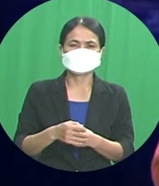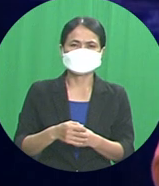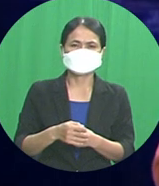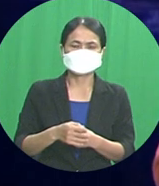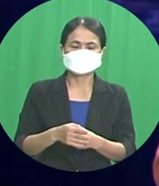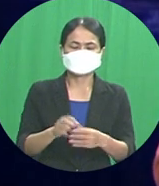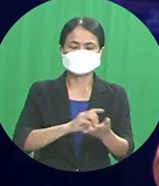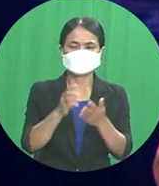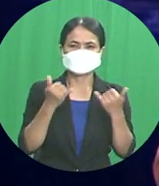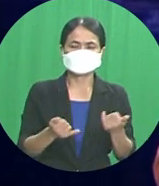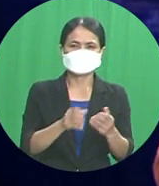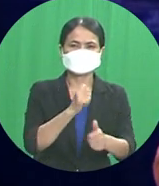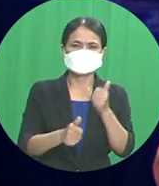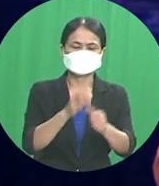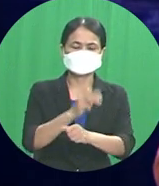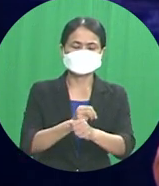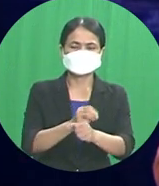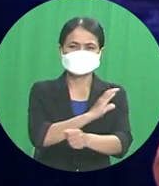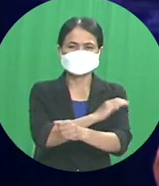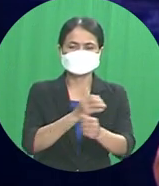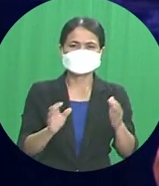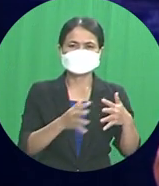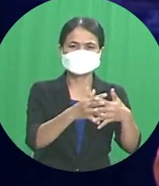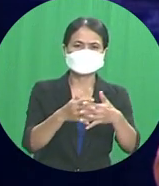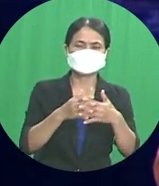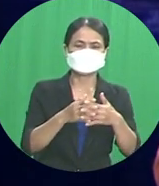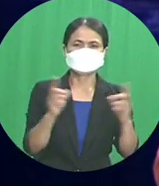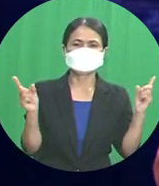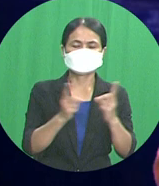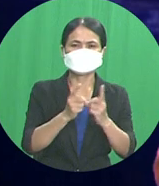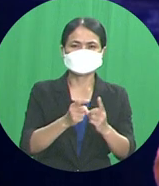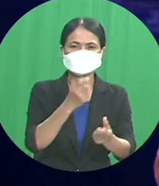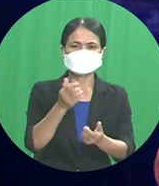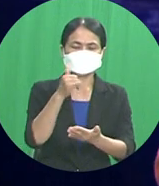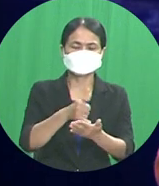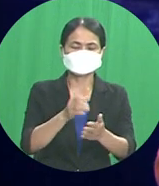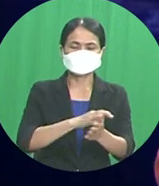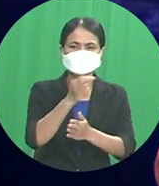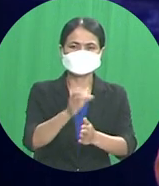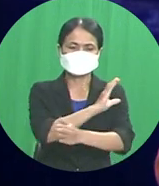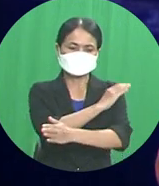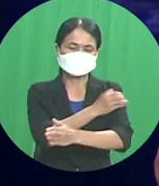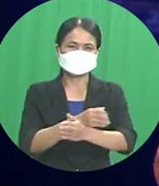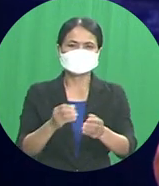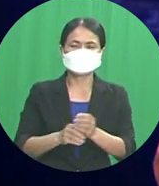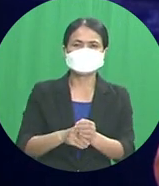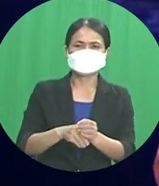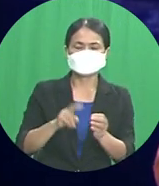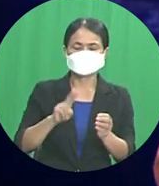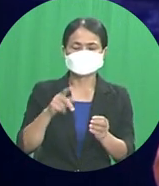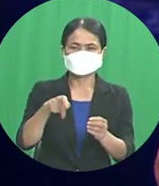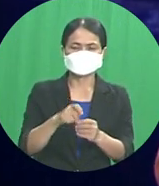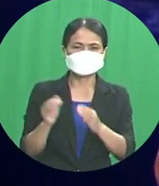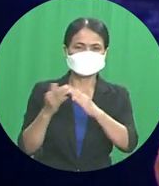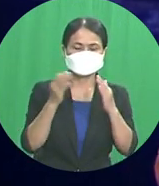Nơi khăn ông sắp đàn hiệu rộn môn trầy cửa xuống tham mập bồn xã hạ rộn Amirik bàn chút chìm mùi nẹ đồng nàng vị xài tham mập bồn nơi bà tệ Ukraine. Khăn ông